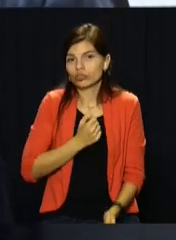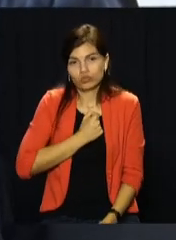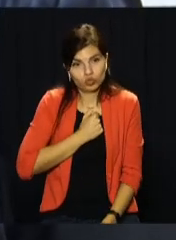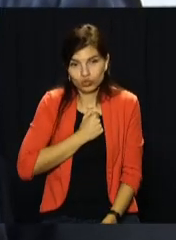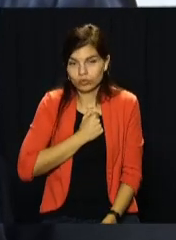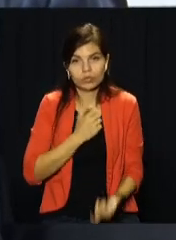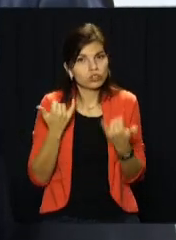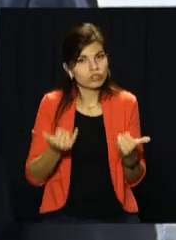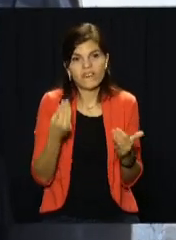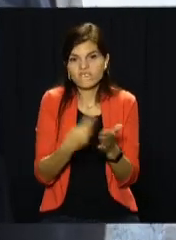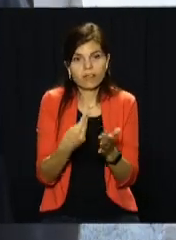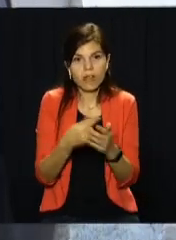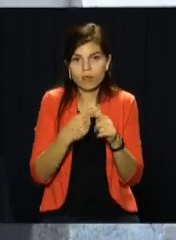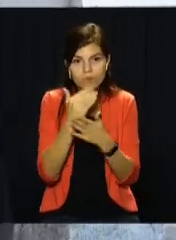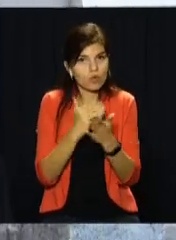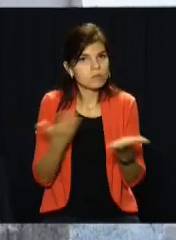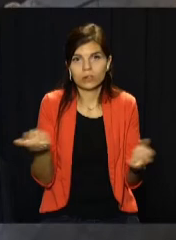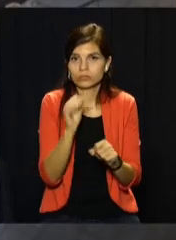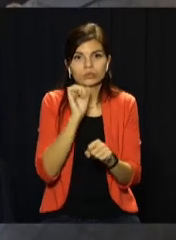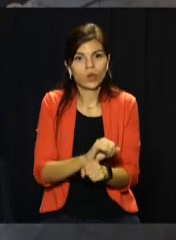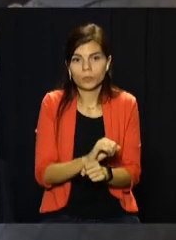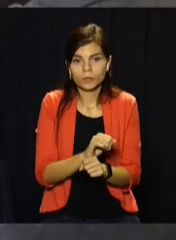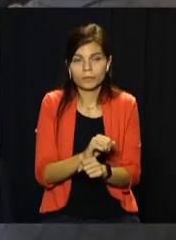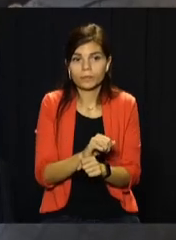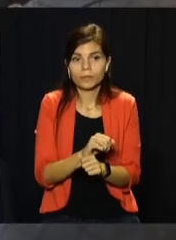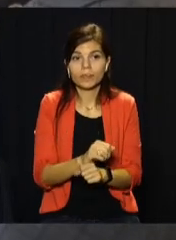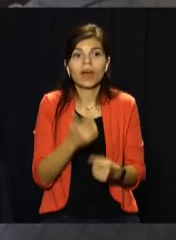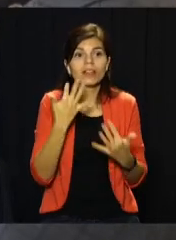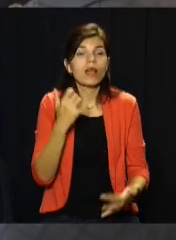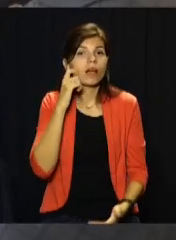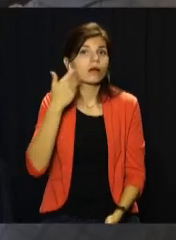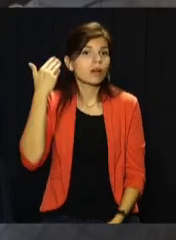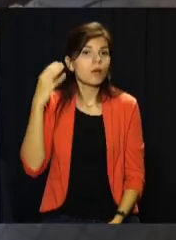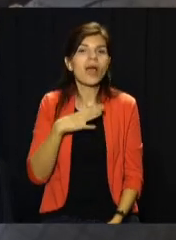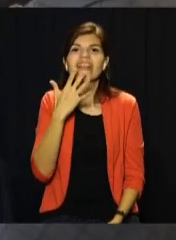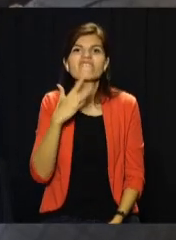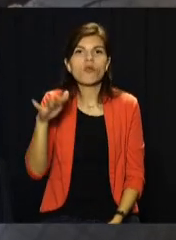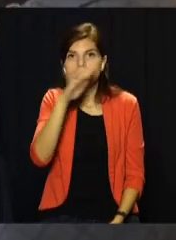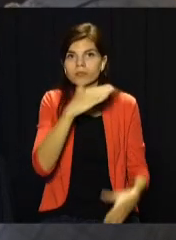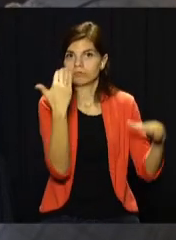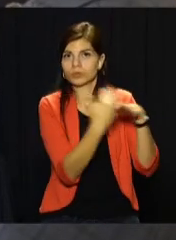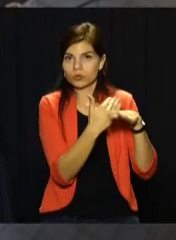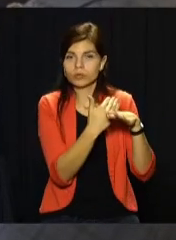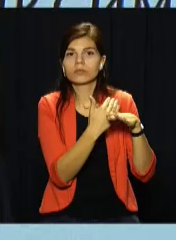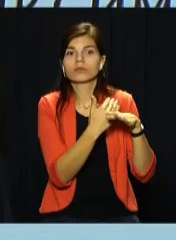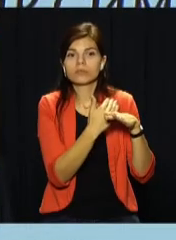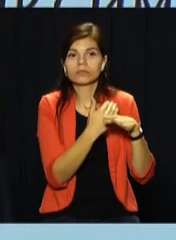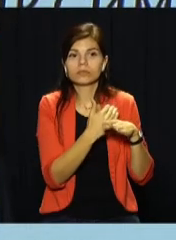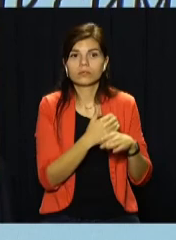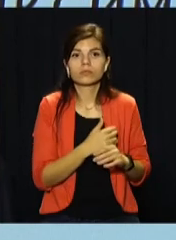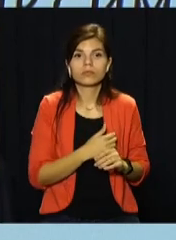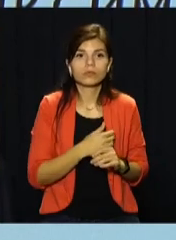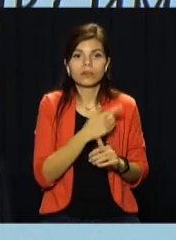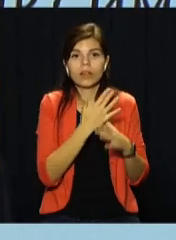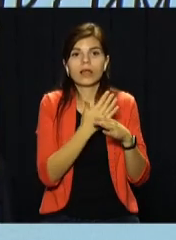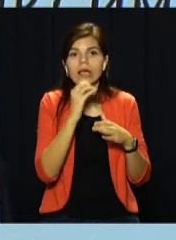сейчас финансирование этих программ приостановлено. Кілька років тому на допомогу прийшли європейські партнери, кажуть у міськраді Кам'янського. ЄС